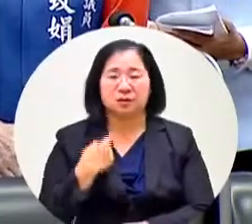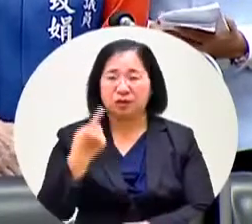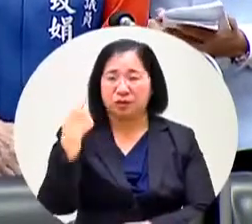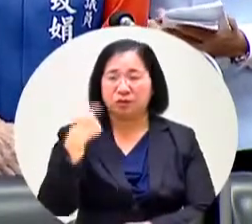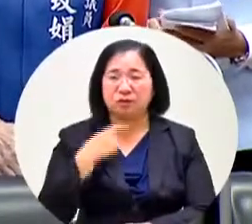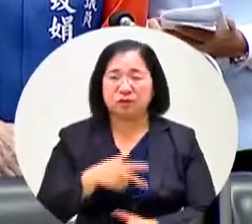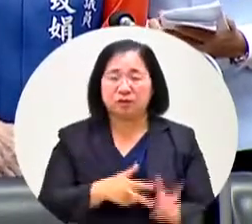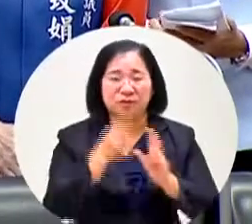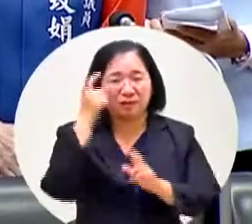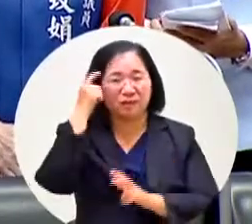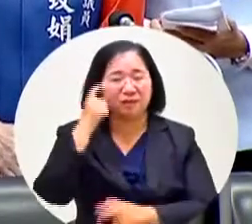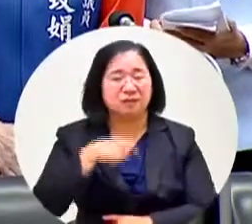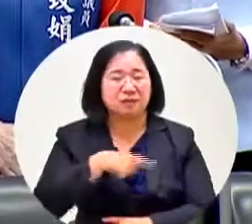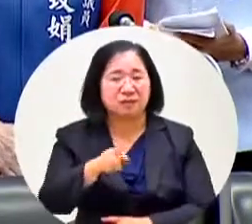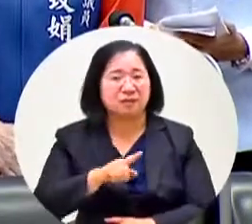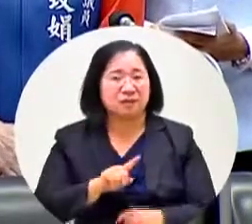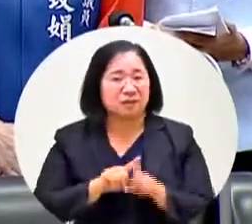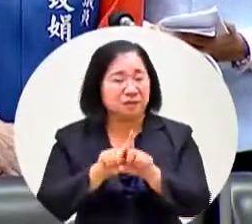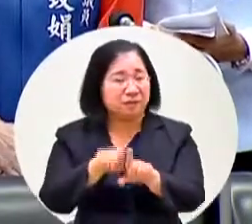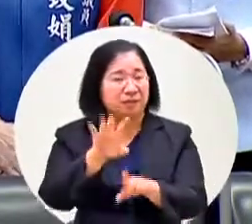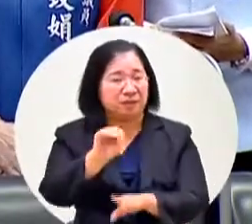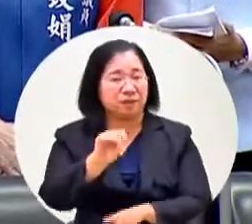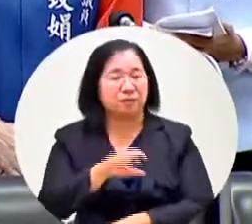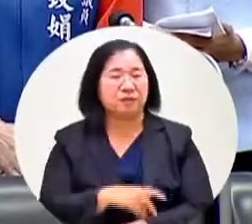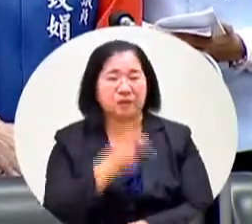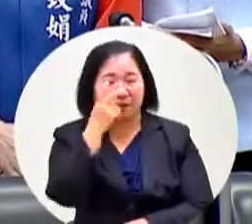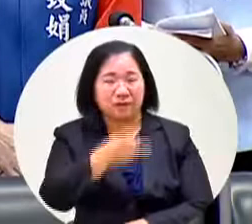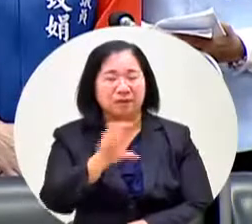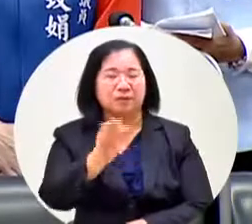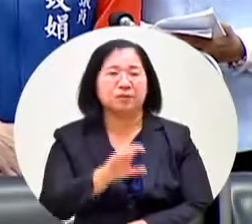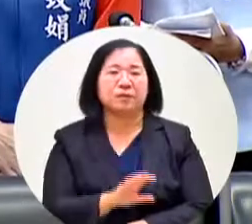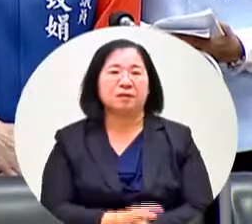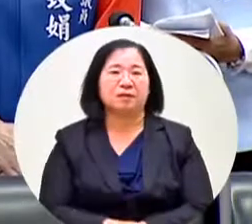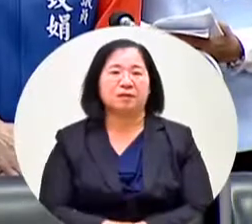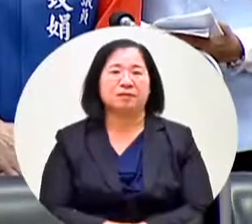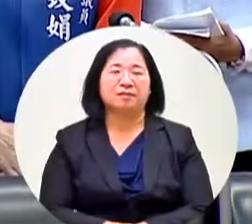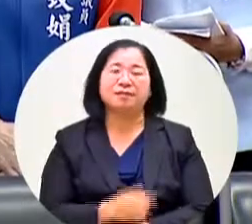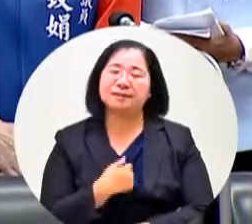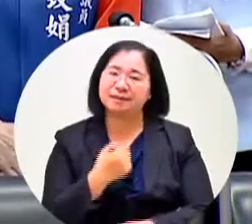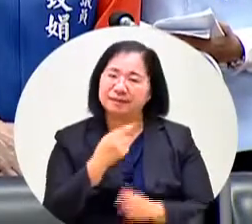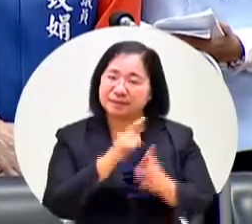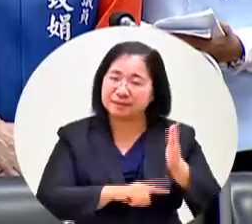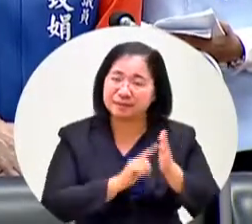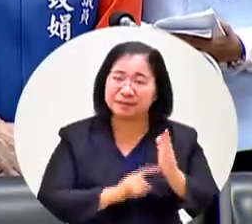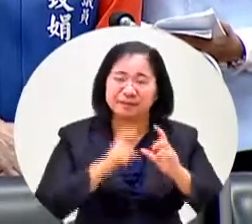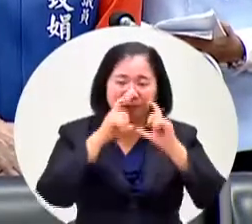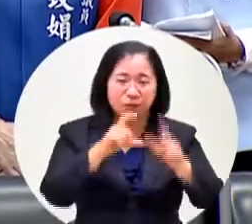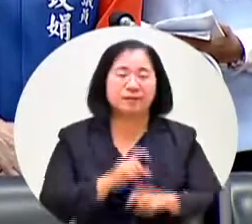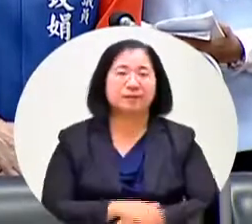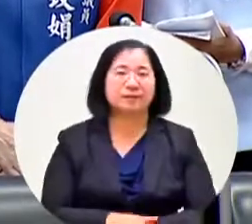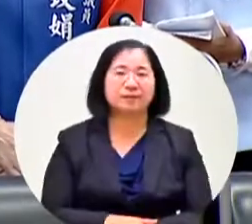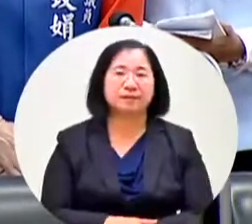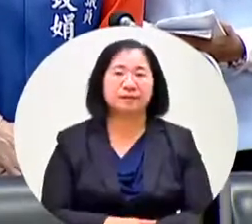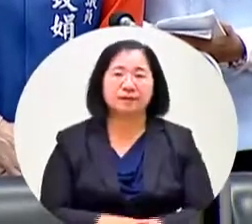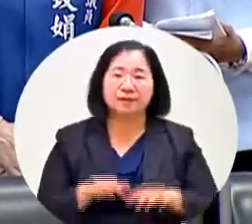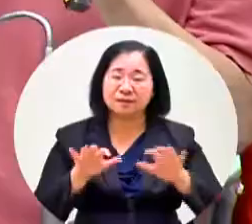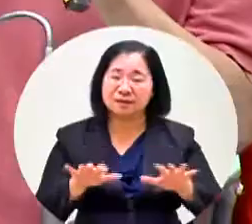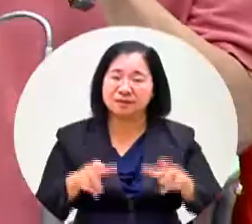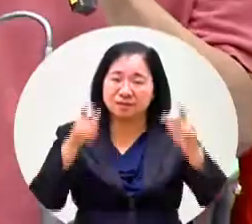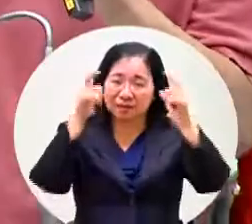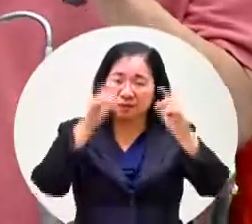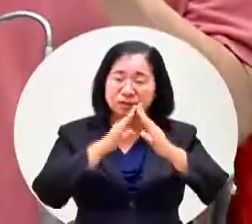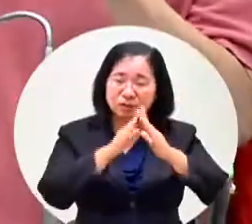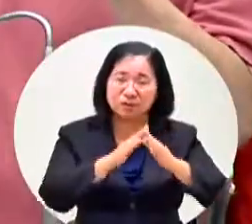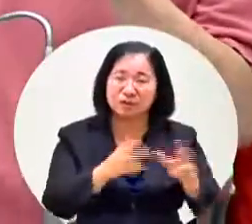天总统巡视这个桥头科学园区的时候，你有没有陪？你有没有一起过去看？有还是没有？